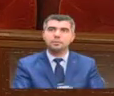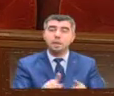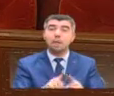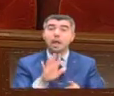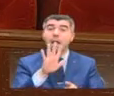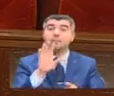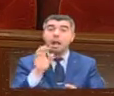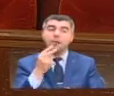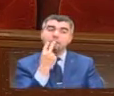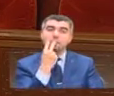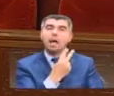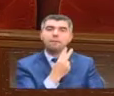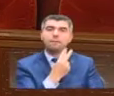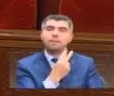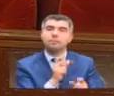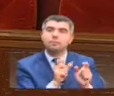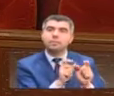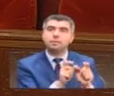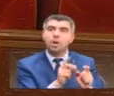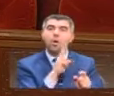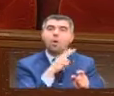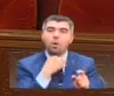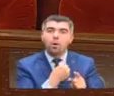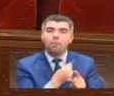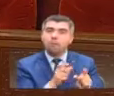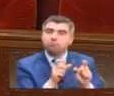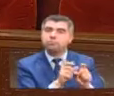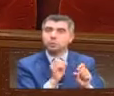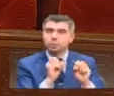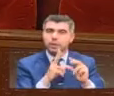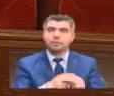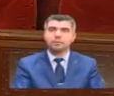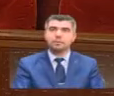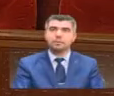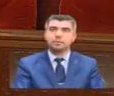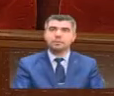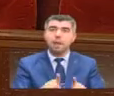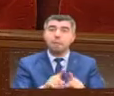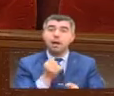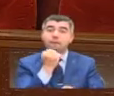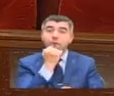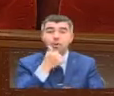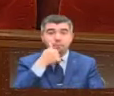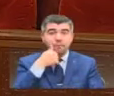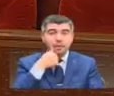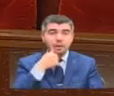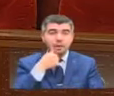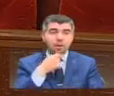5000؟ الحكومة قائمة بواجبها، ولكن راه الغشاش اللي كيحضيك ماشي انت كتحضيه.